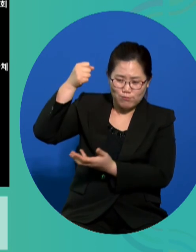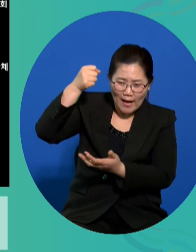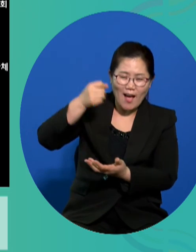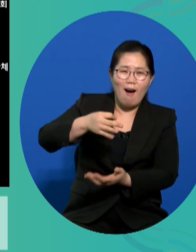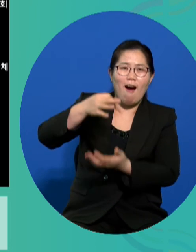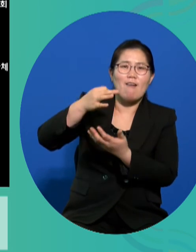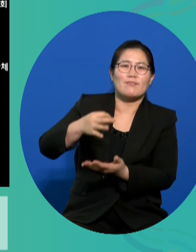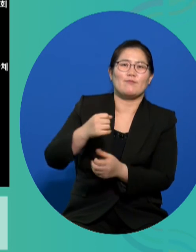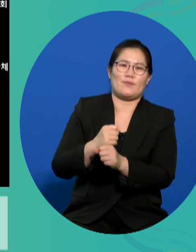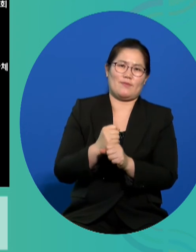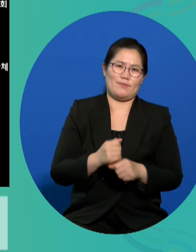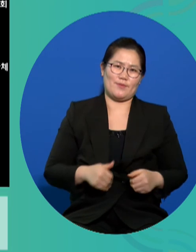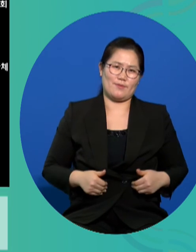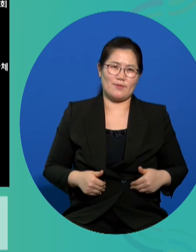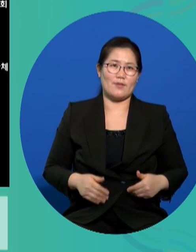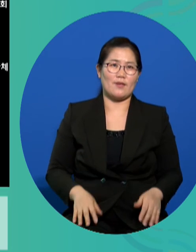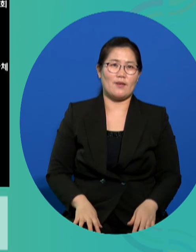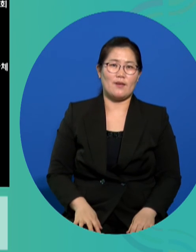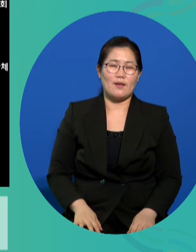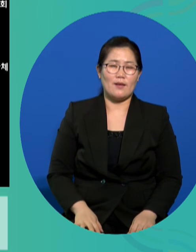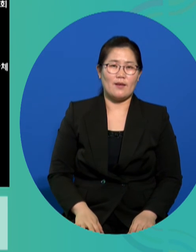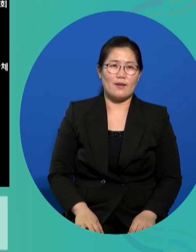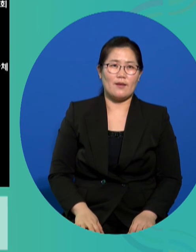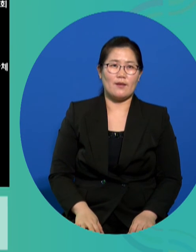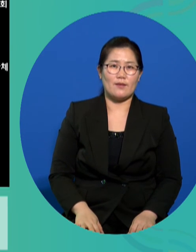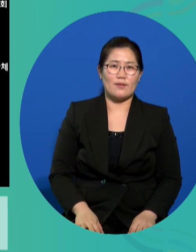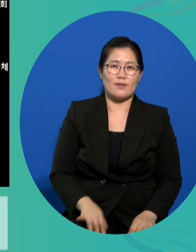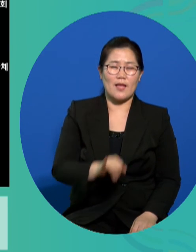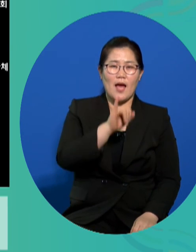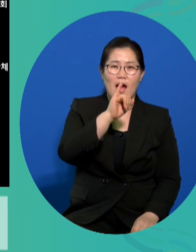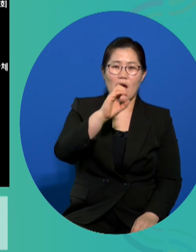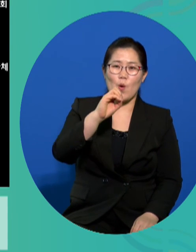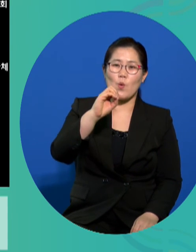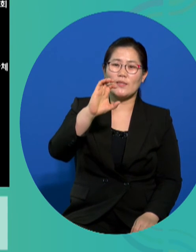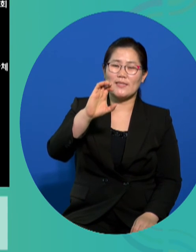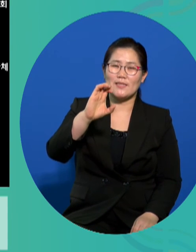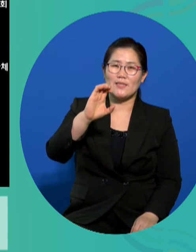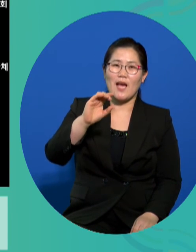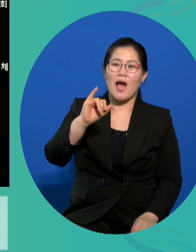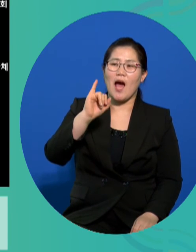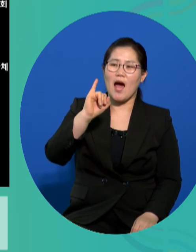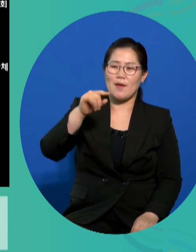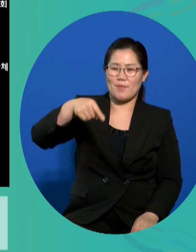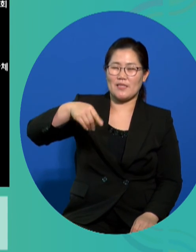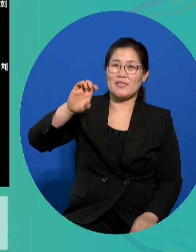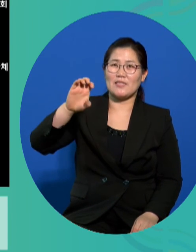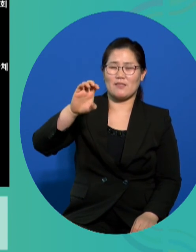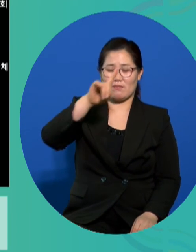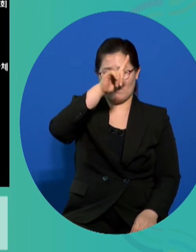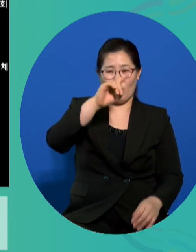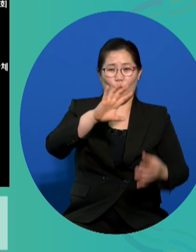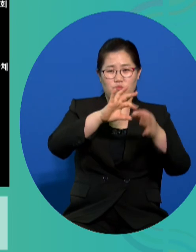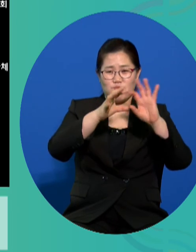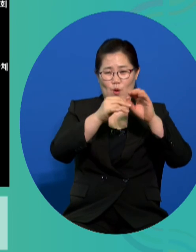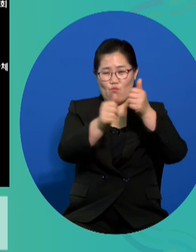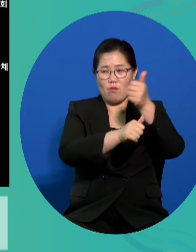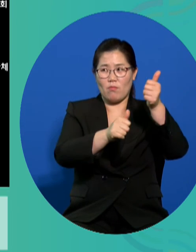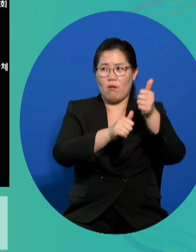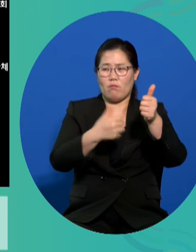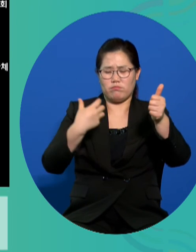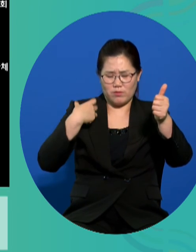또 여기에 어떻게 보면 이제 IOC나 IPC도 책임감을 갖고 적극적으로 소통을 해야